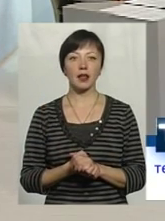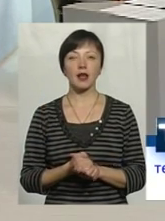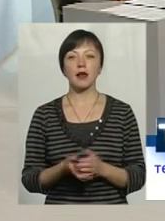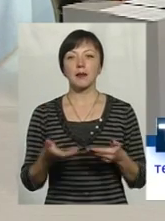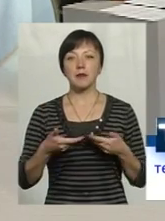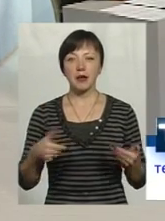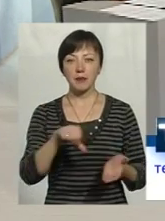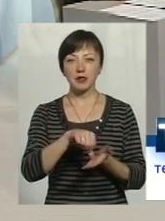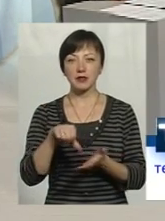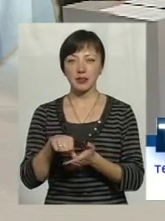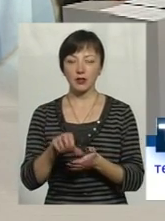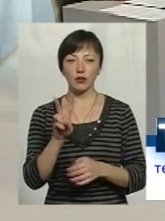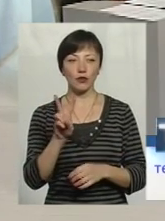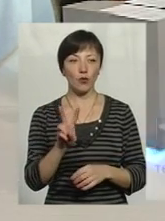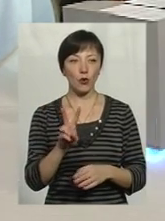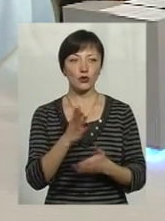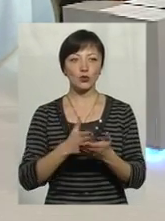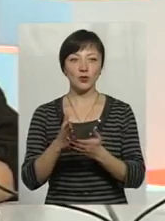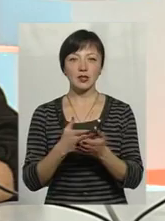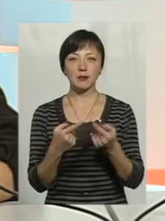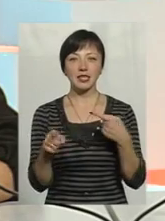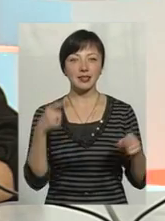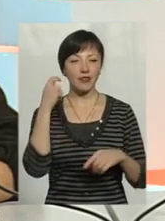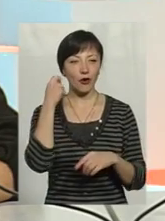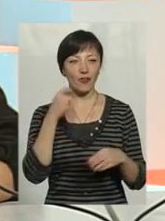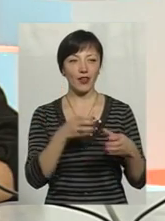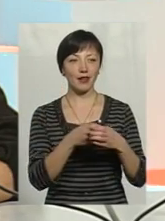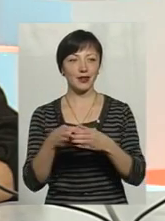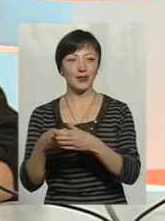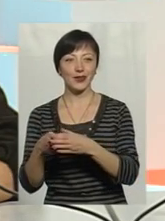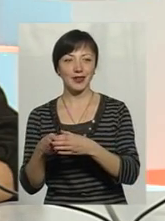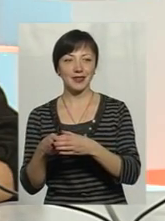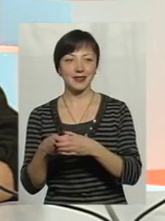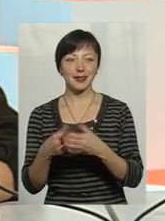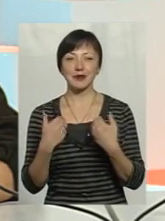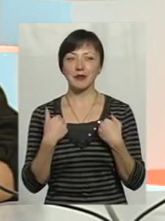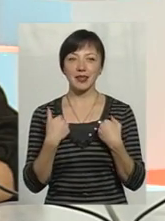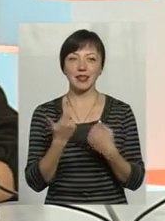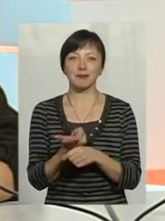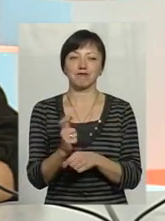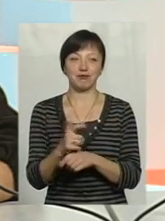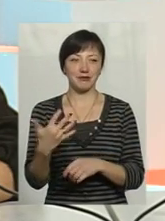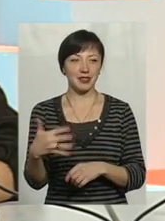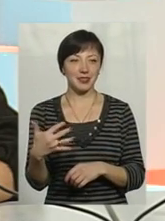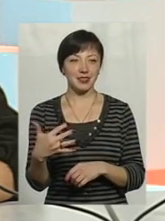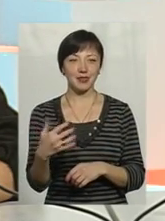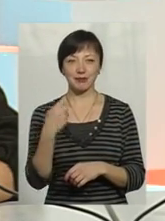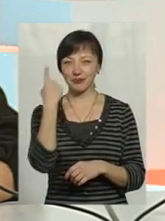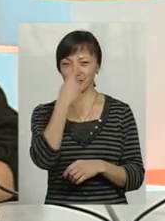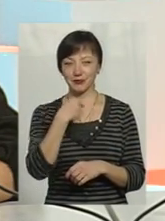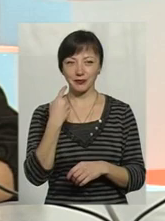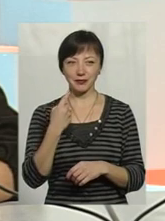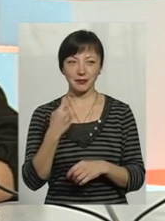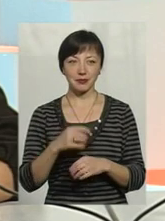якраз тут представники з Альоною двох зовсім різних вікових категорій, тому що мені вже далеко за 50, можливо, це не видно